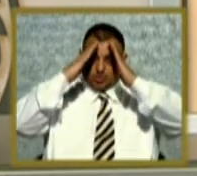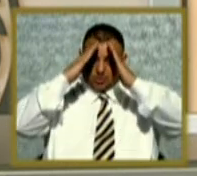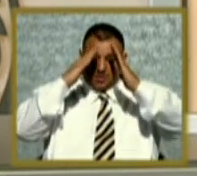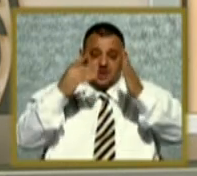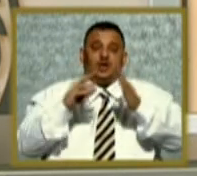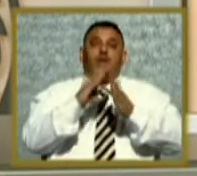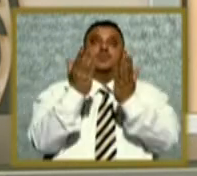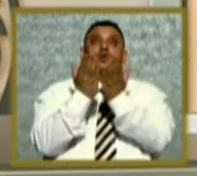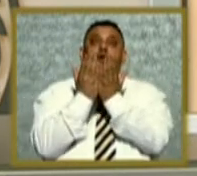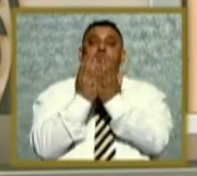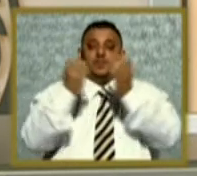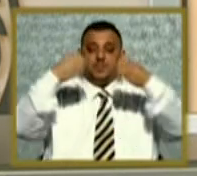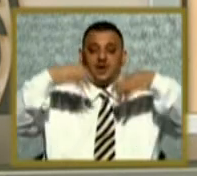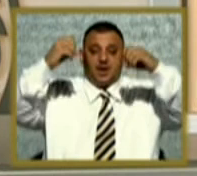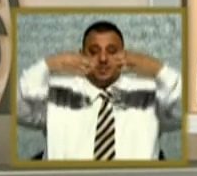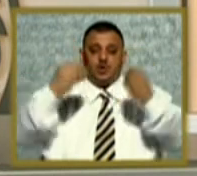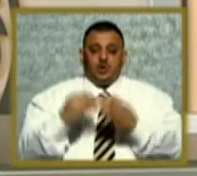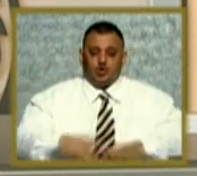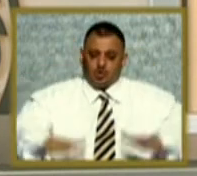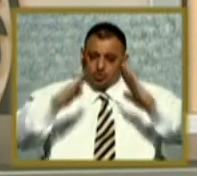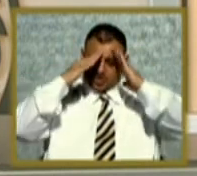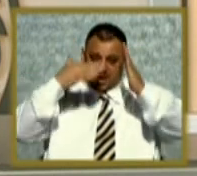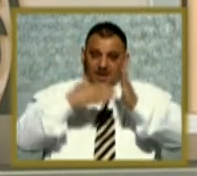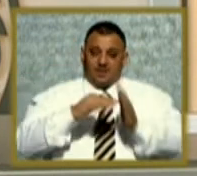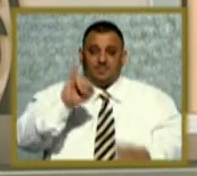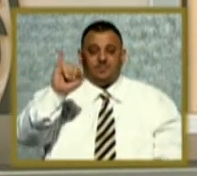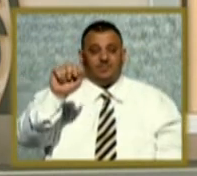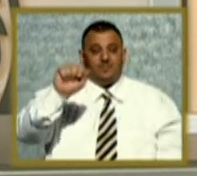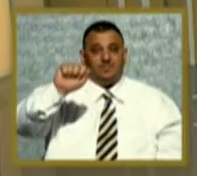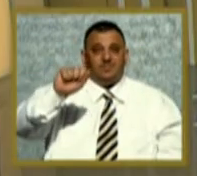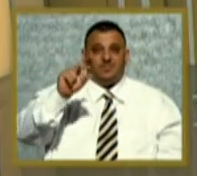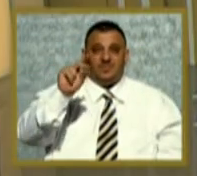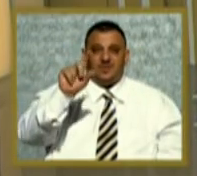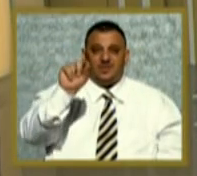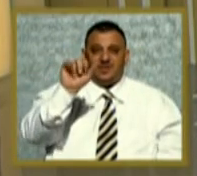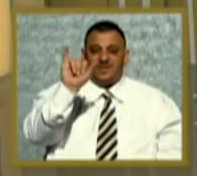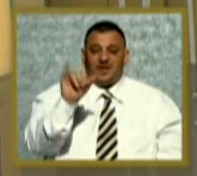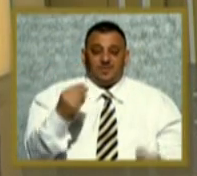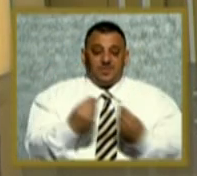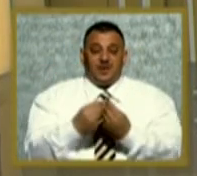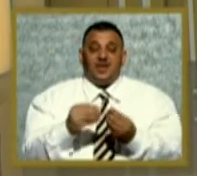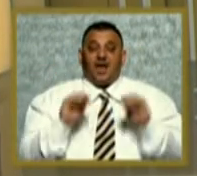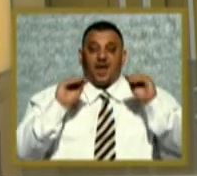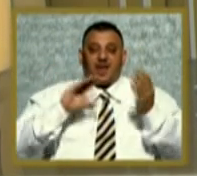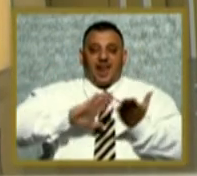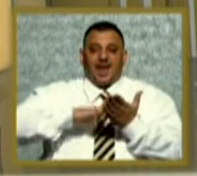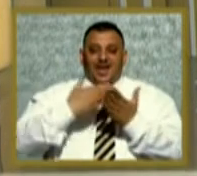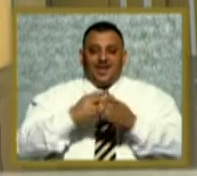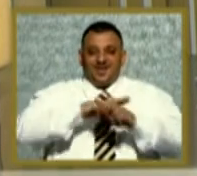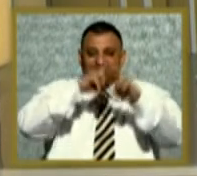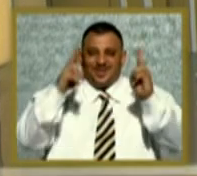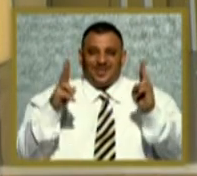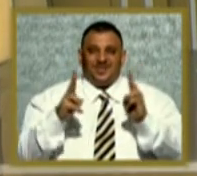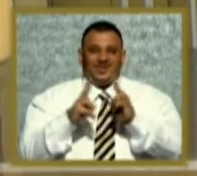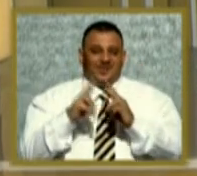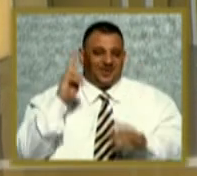الله تعالى لي ولكم التوفيق والسداد. اشكر في نهايه هذا اللقاء الاستاذ المخرج مصطفى ضاضه وزميلي في لغات الاشاره الاستاذ